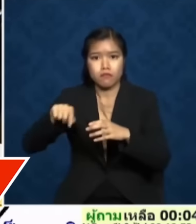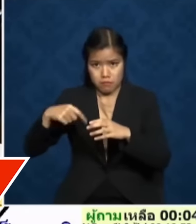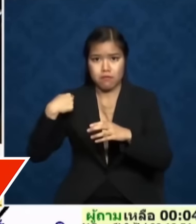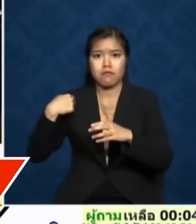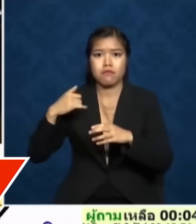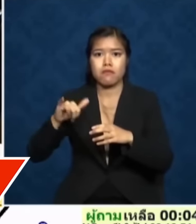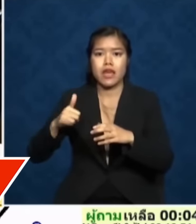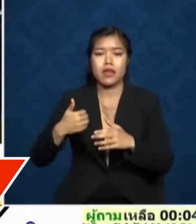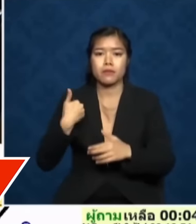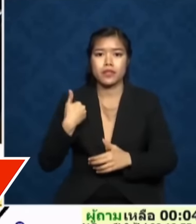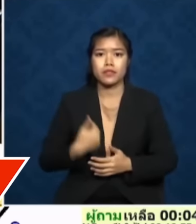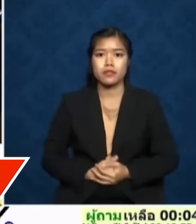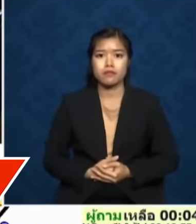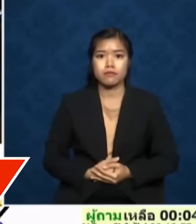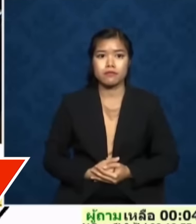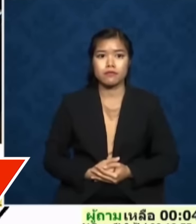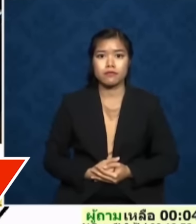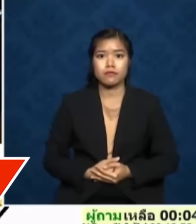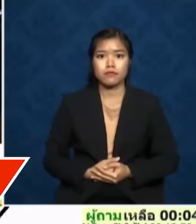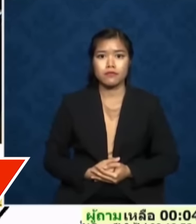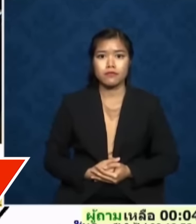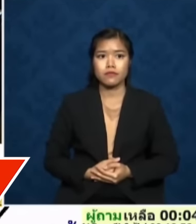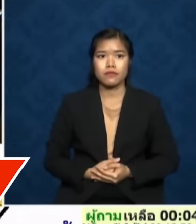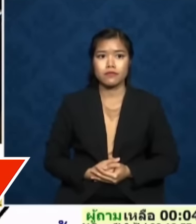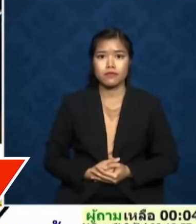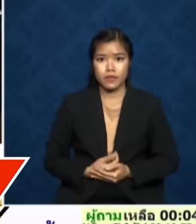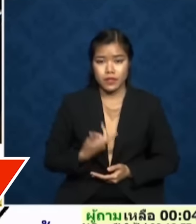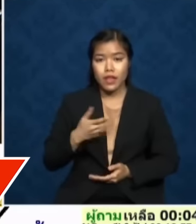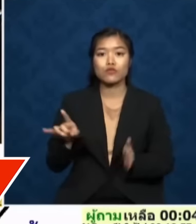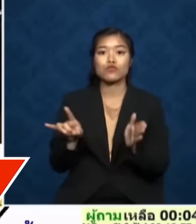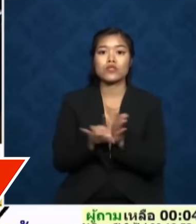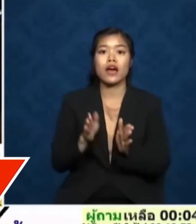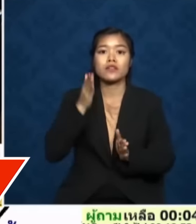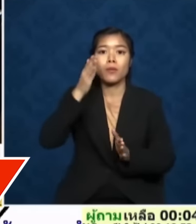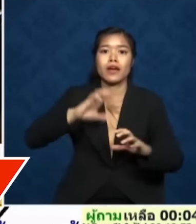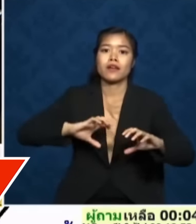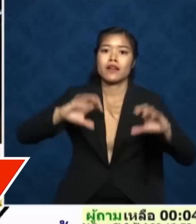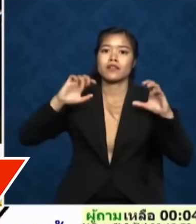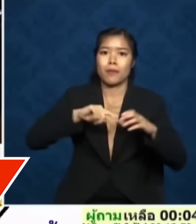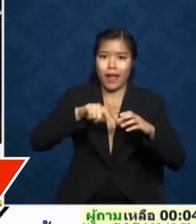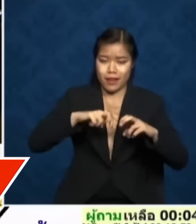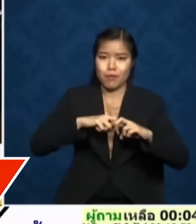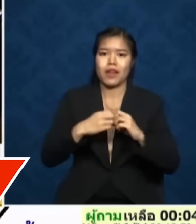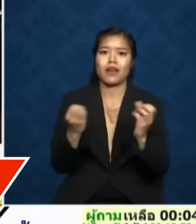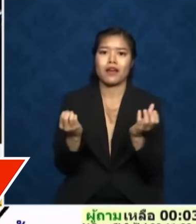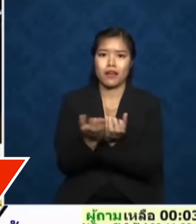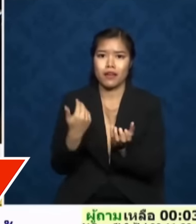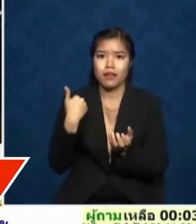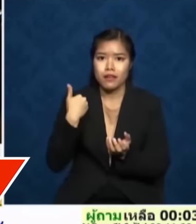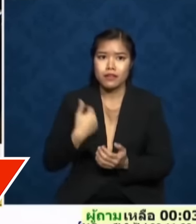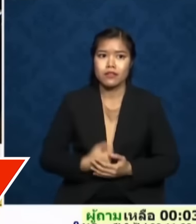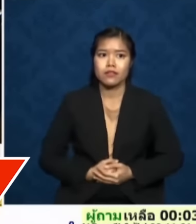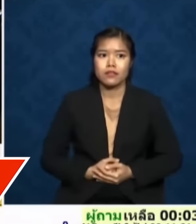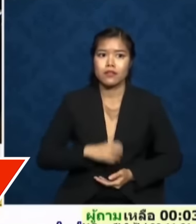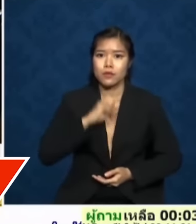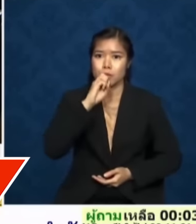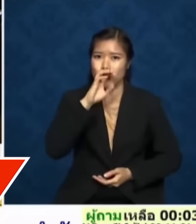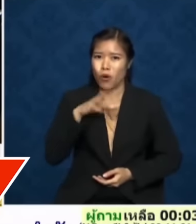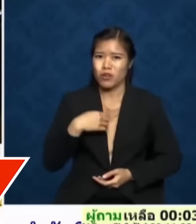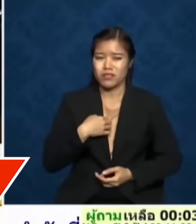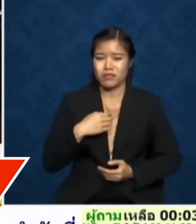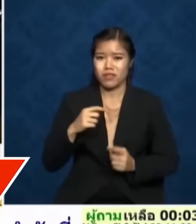สุดท้ายครับมันจะวางยาตัวเองครับความจงตั้งคำถามด้วยความรู้สึกจงรักภักดีแบบล้นเกินแบบ